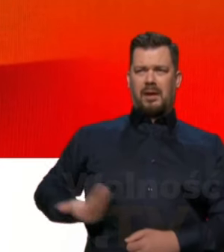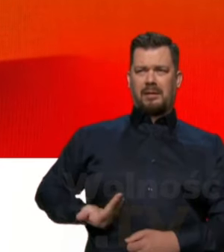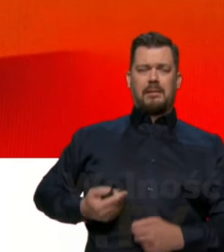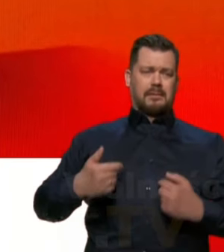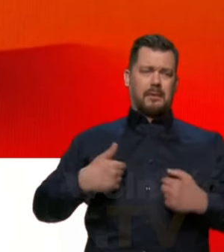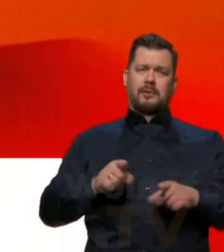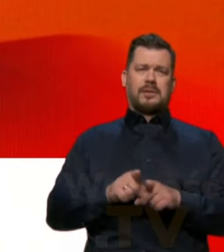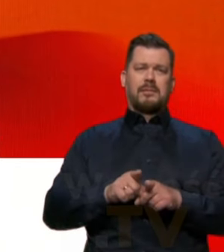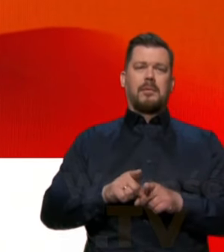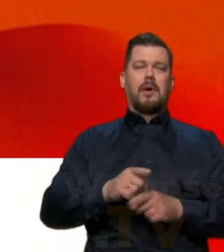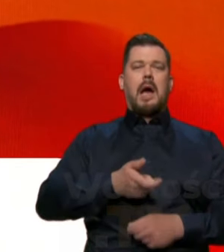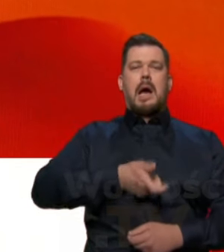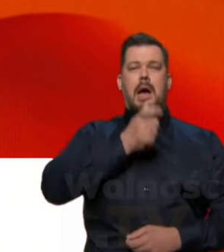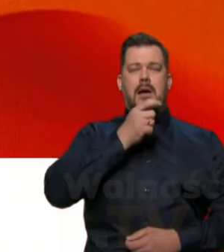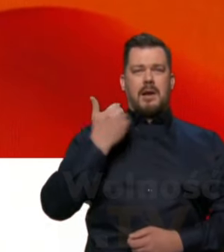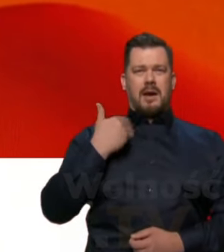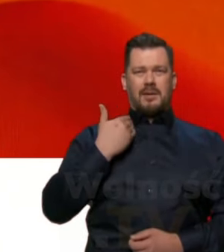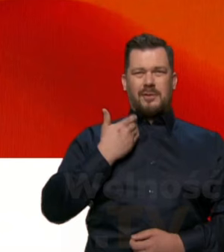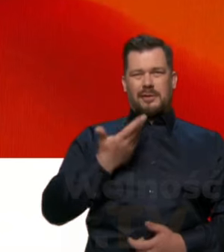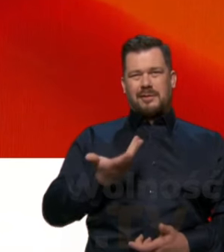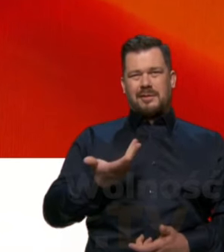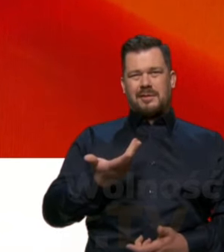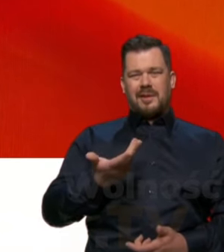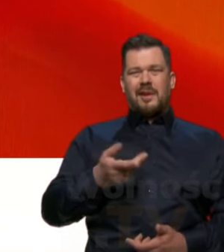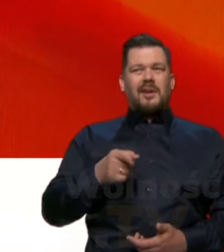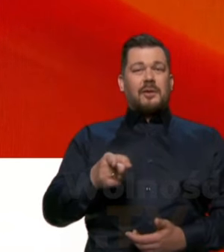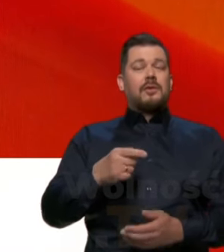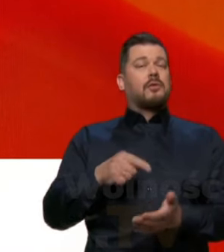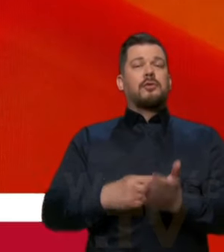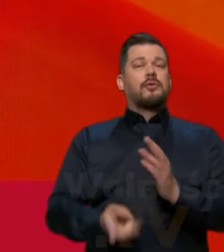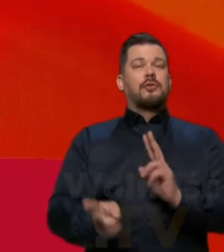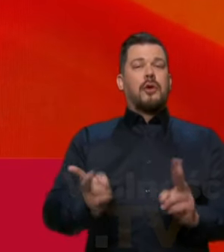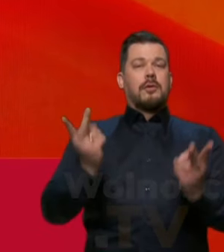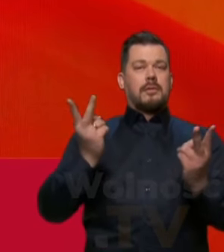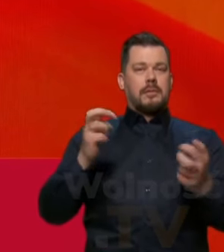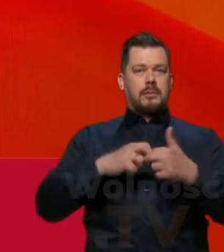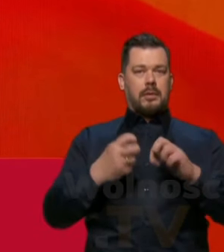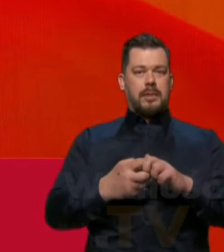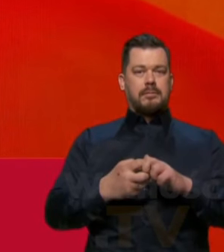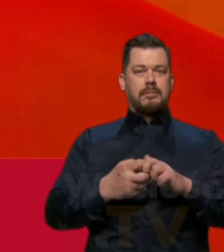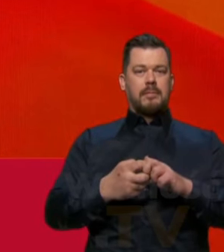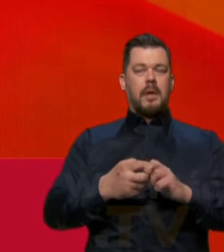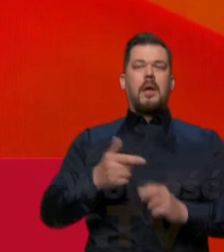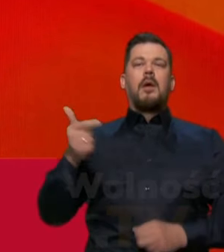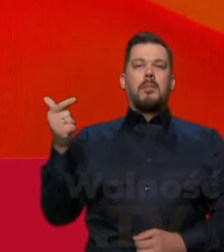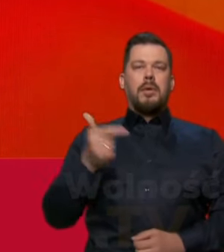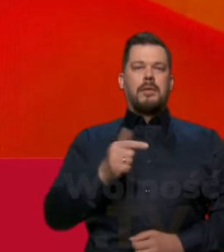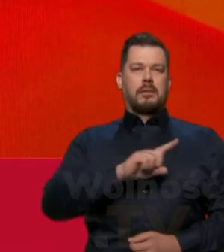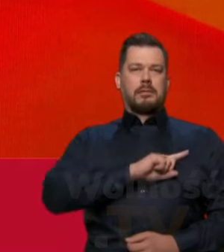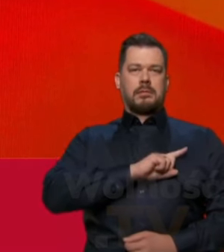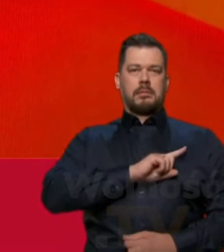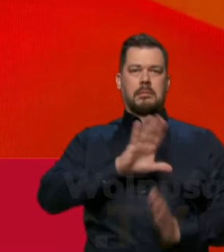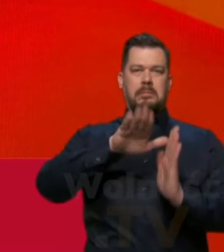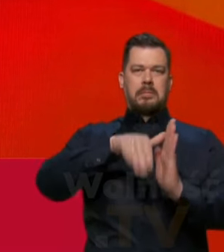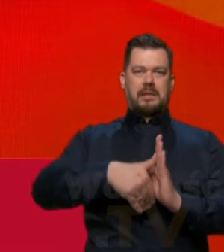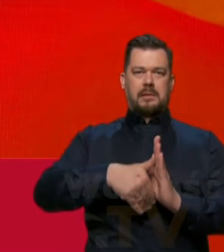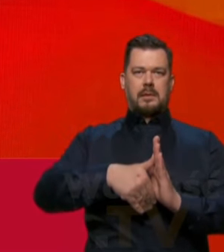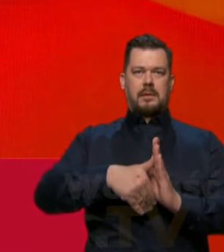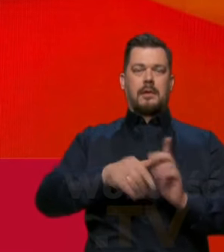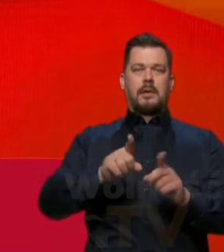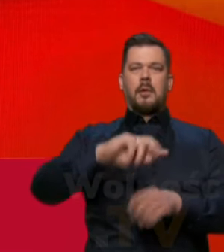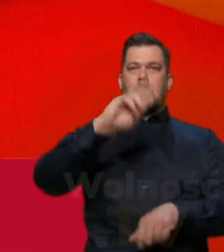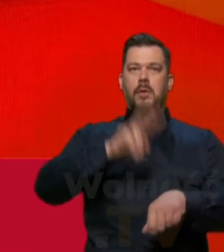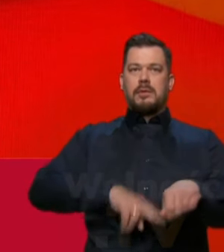to problem, który wynika z tego, że nie działa w zakresie, w którym powinna działać Straż Miejska i Policja. Jeżeli jest